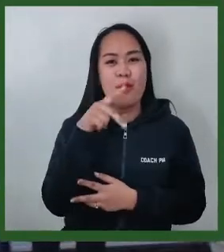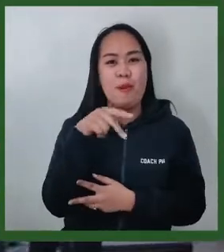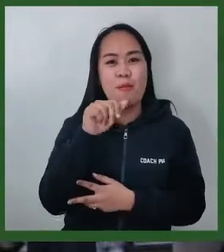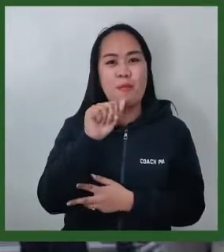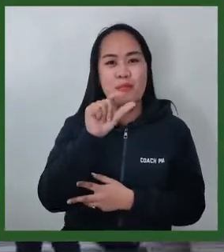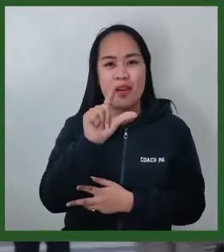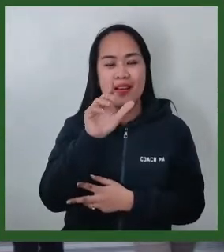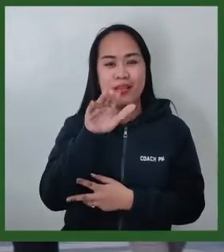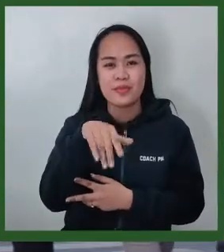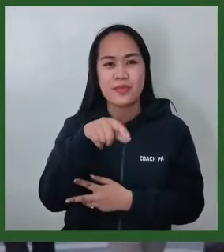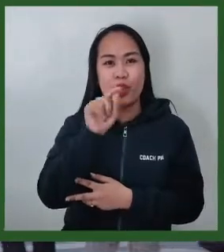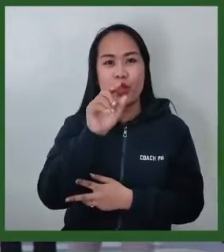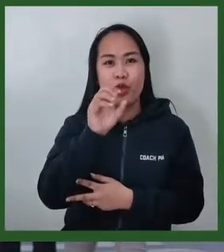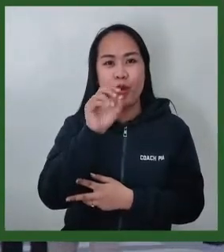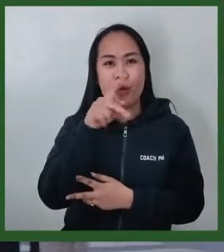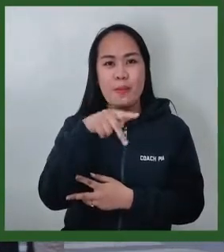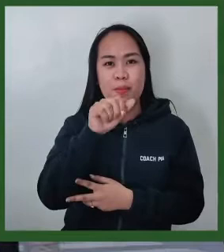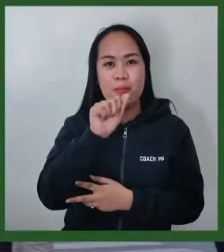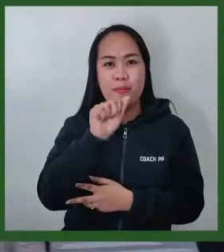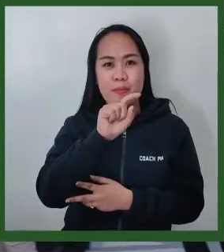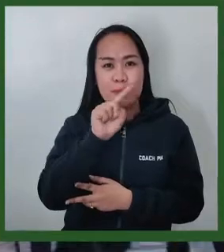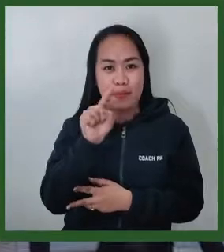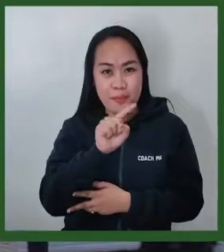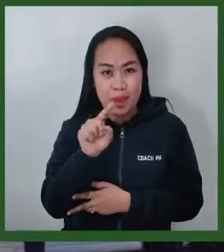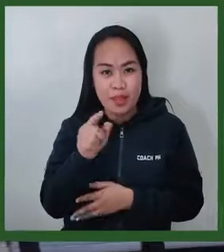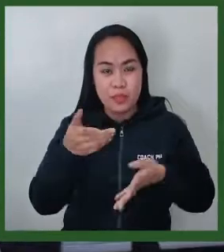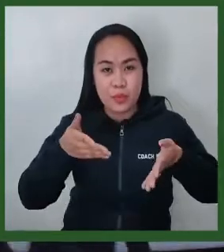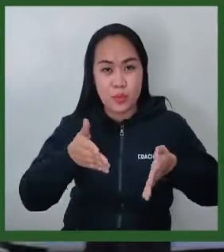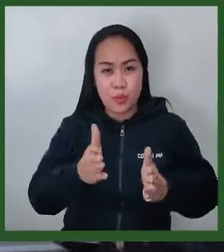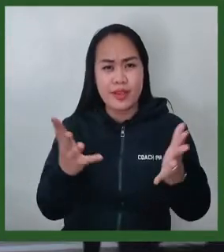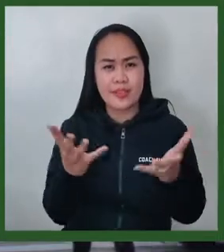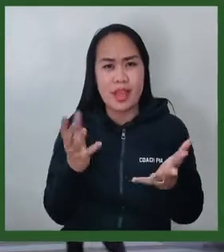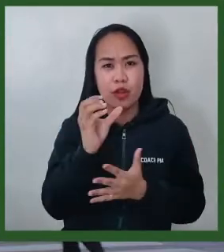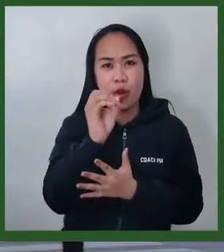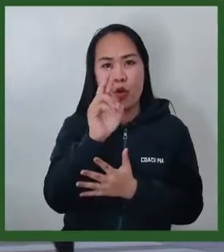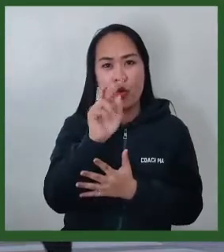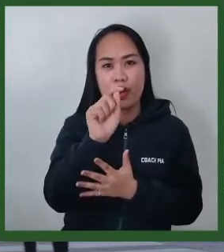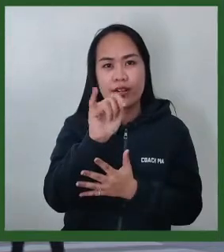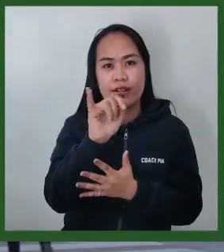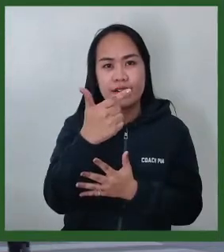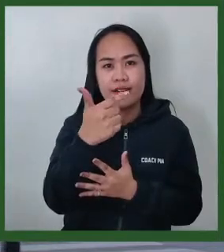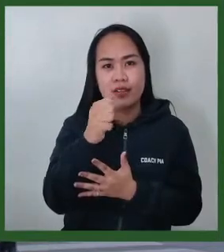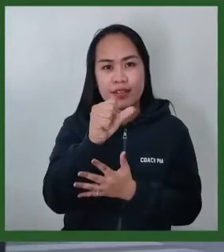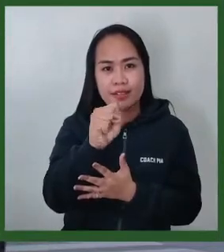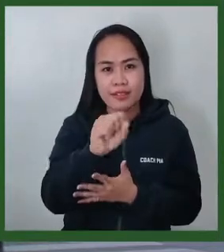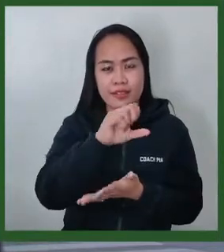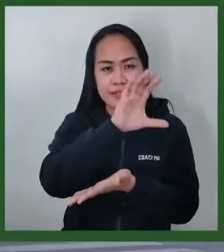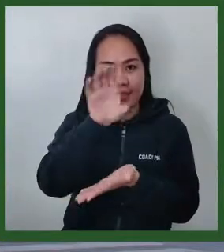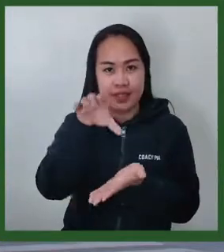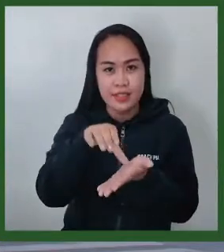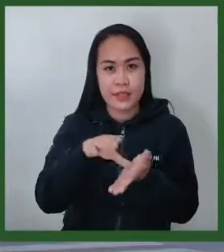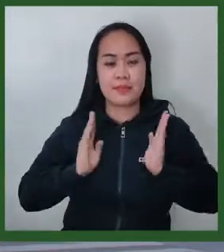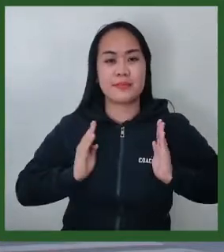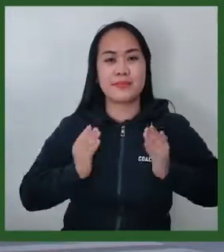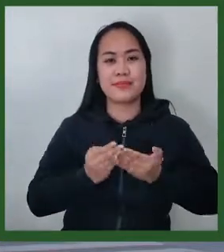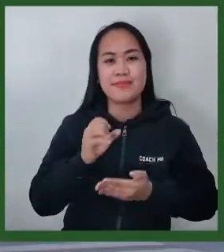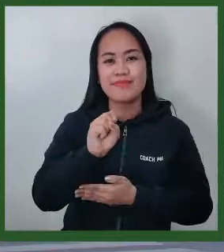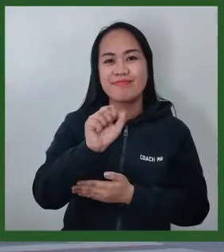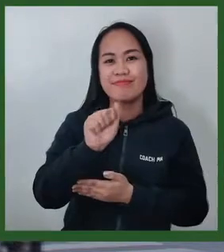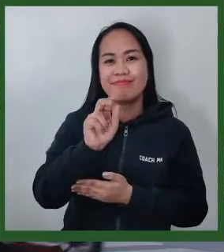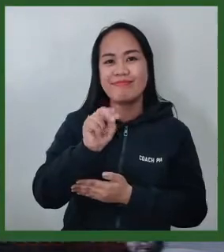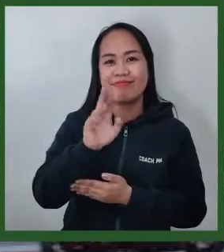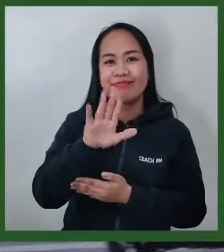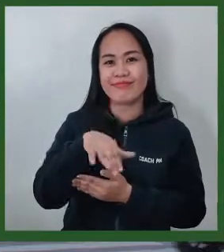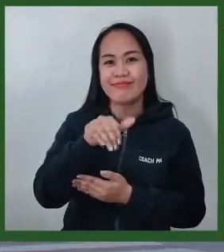sa Opal and Topaz Road. Dito po yan sa Ortiga Center, Barangay San Antonio, syempre. So makikita nyo po sa